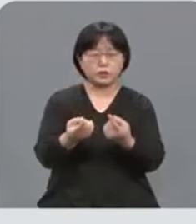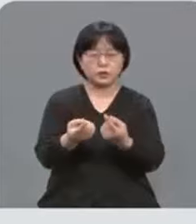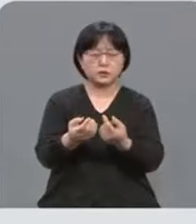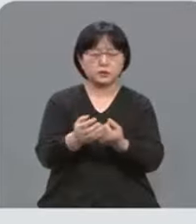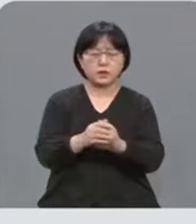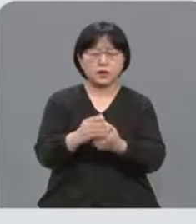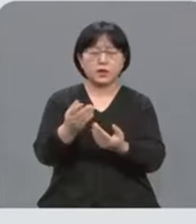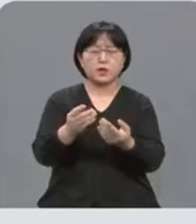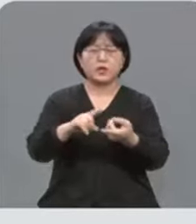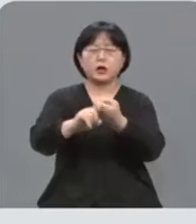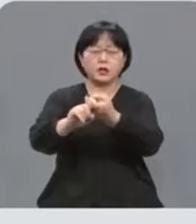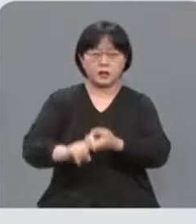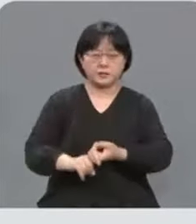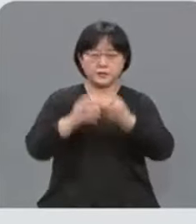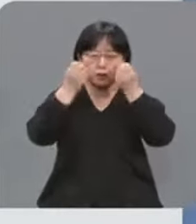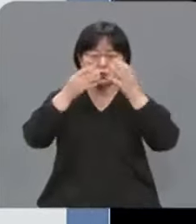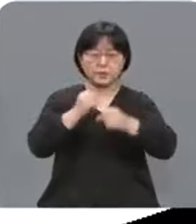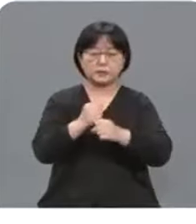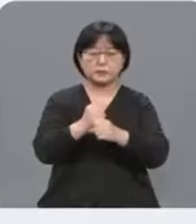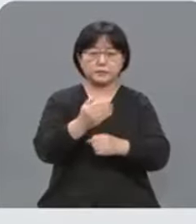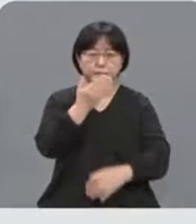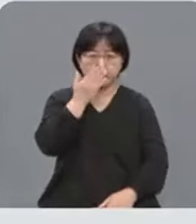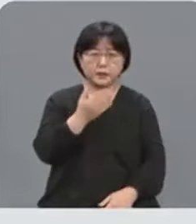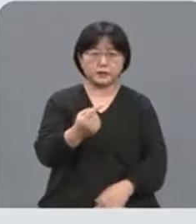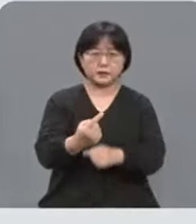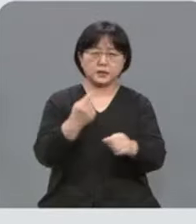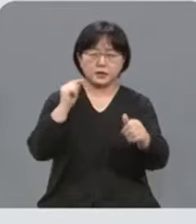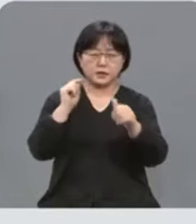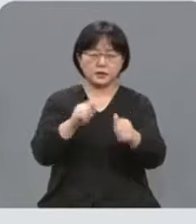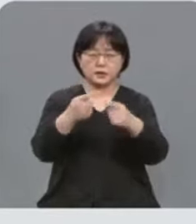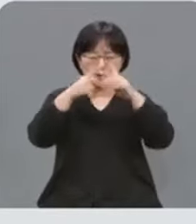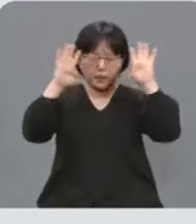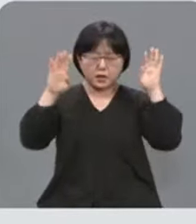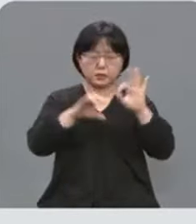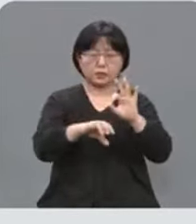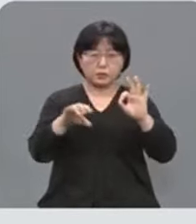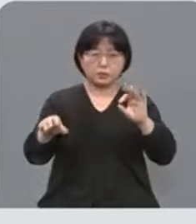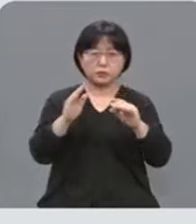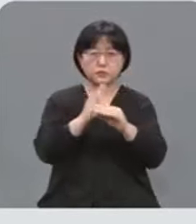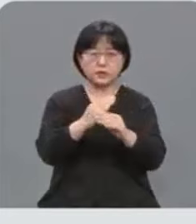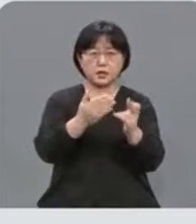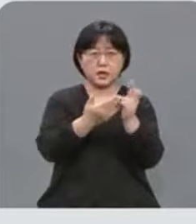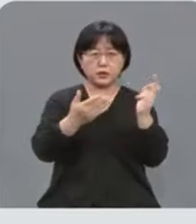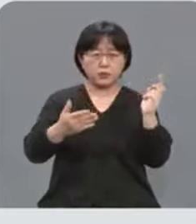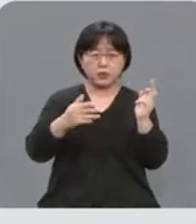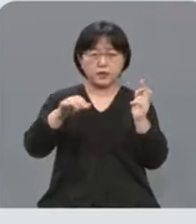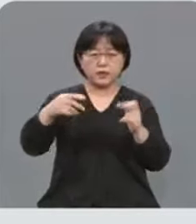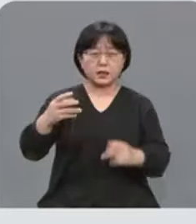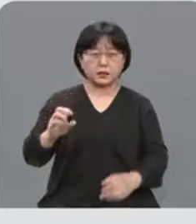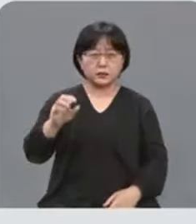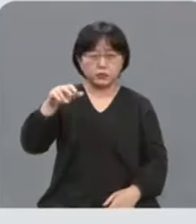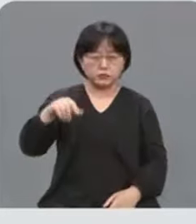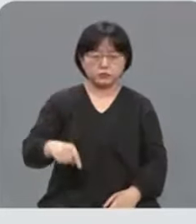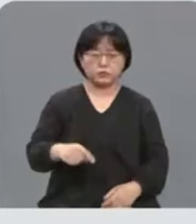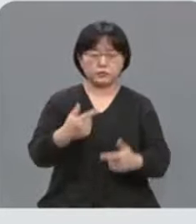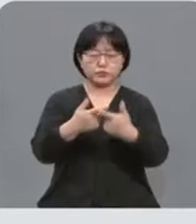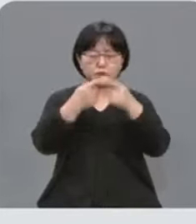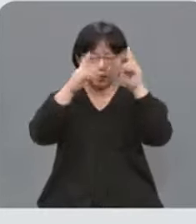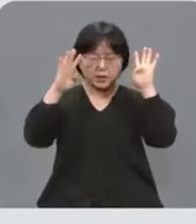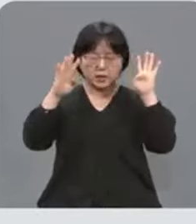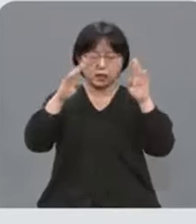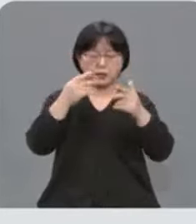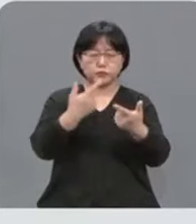연합이 신설 때문입니다 지난해 지정된 대학 열곳 가운데 강원대와 강릉원주대 부산대와